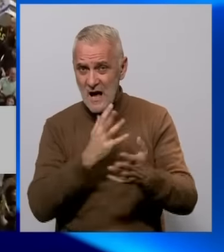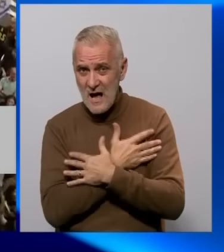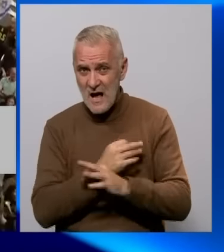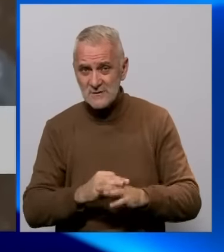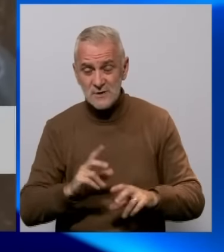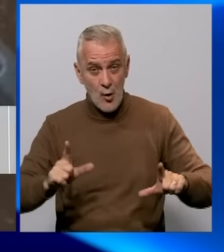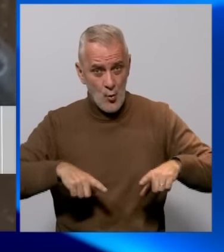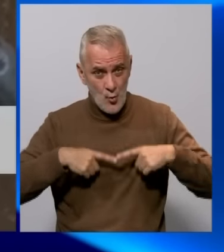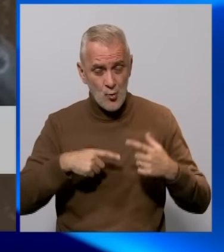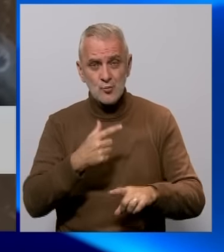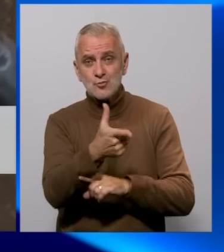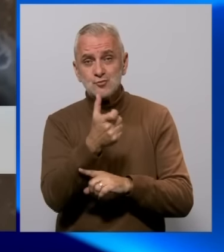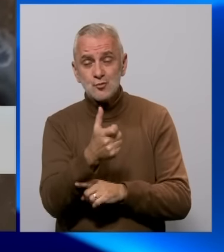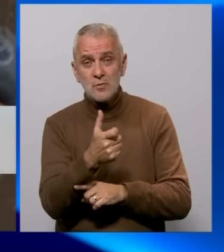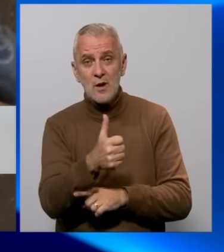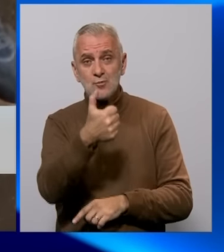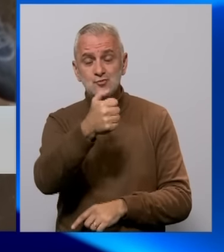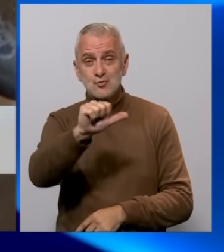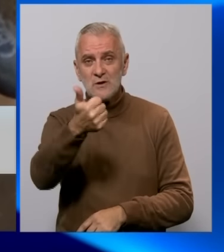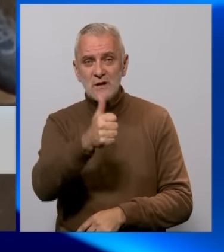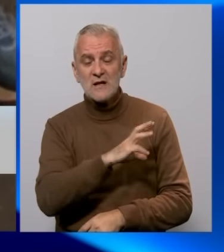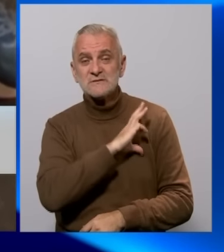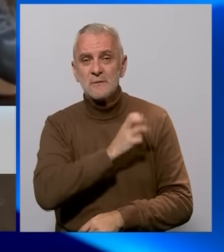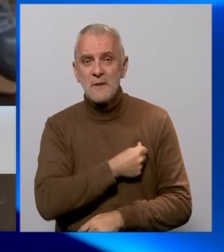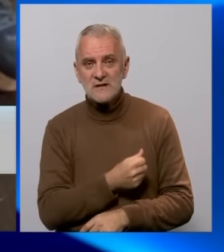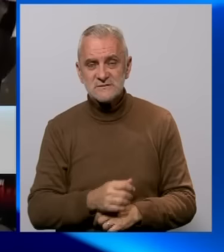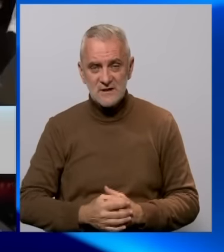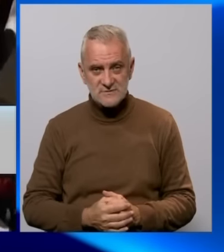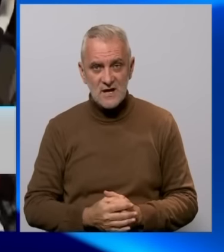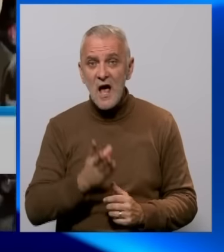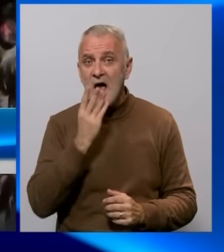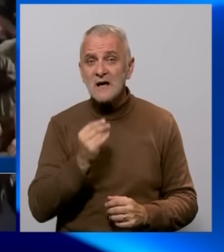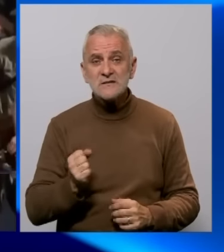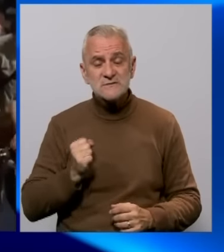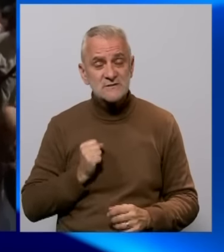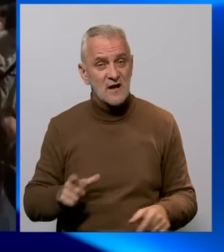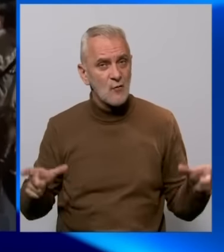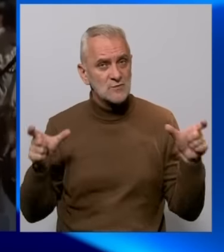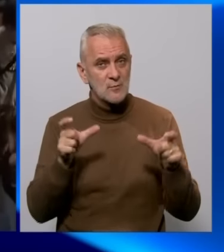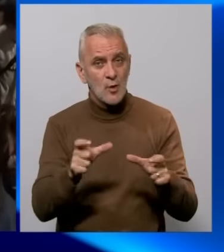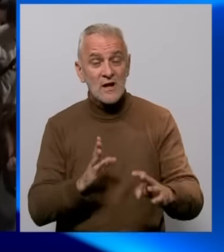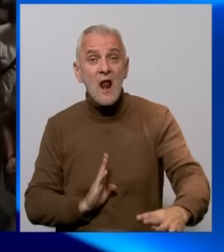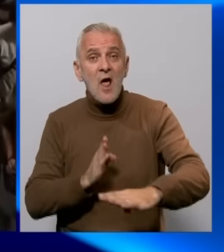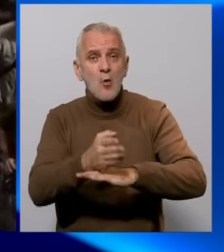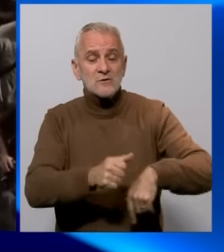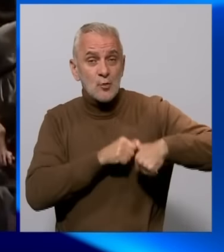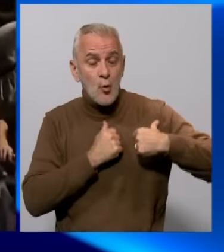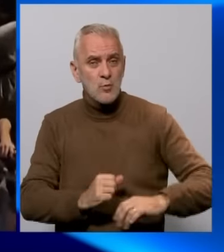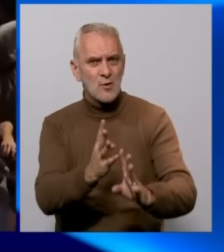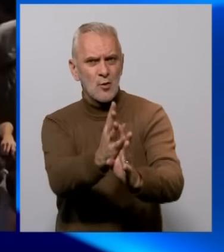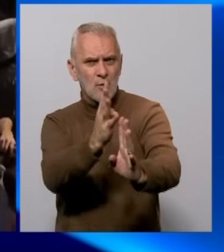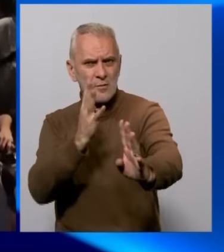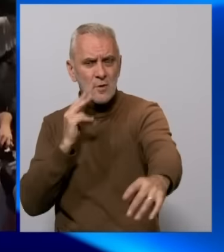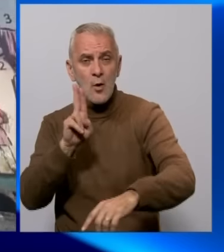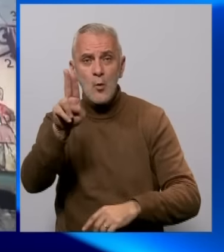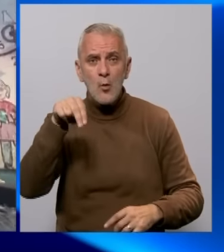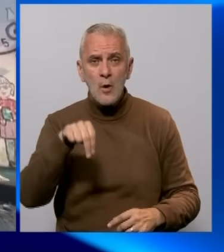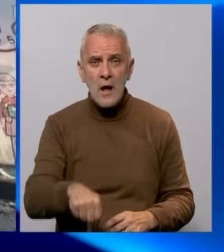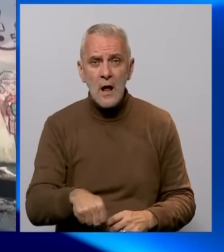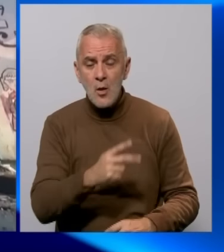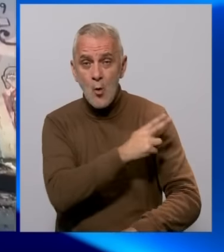napadima širom pojasa Gaze od jutros je ubijeno 111 Palestinaca. Izraelska vojska blokirala je ulazak humanitarnog